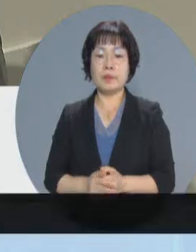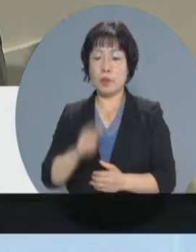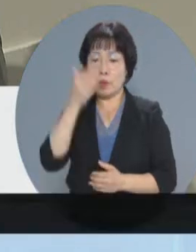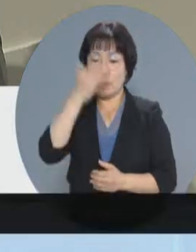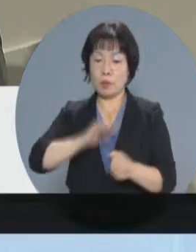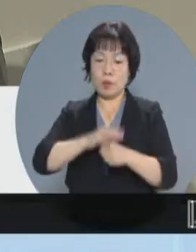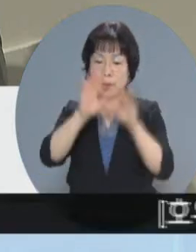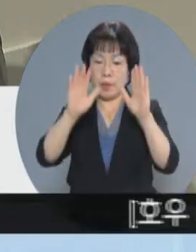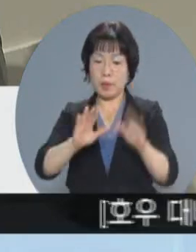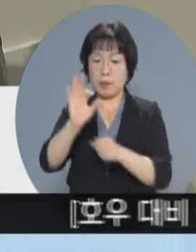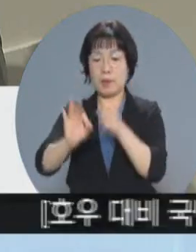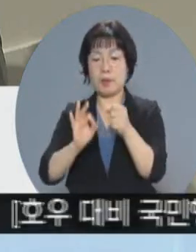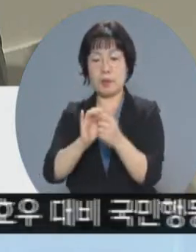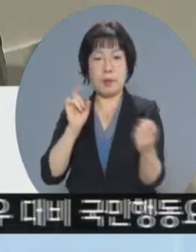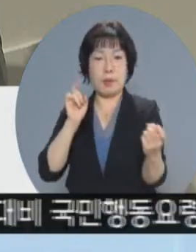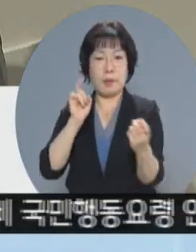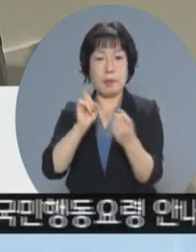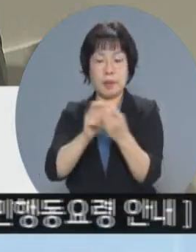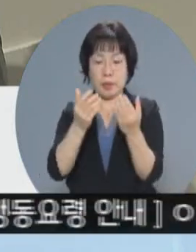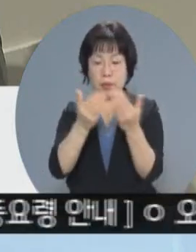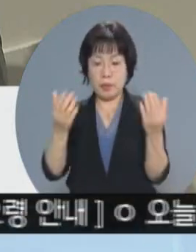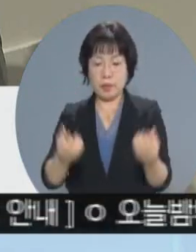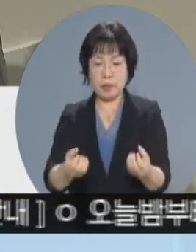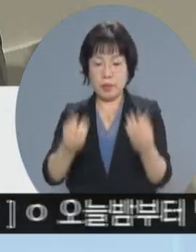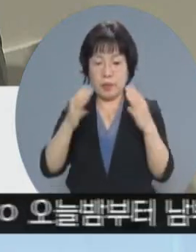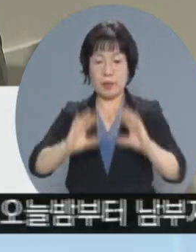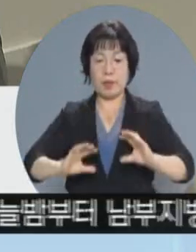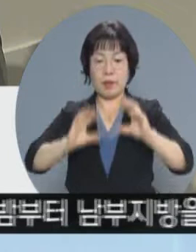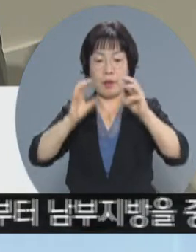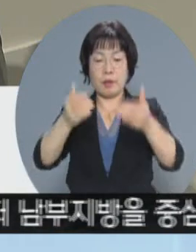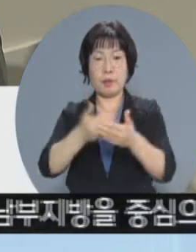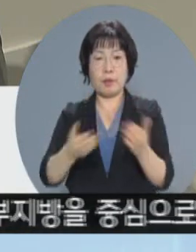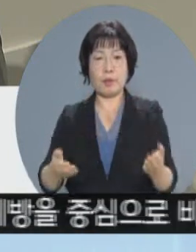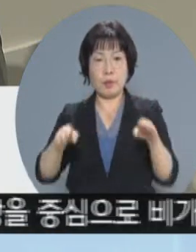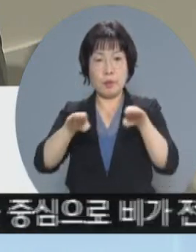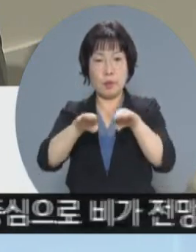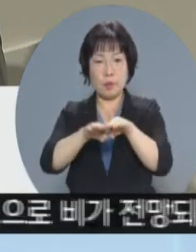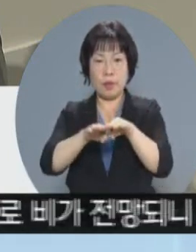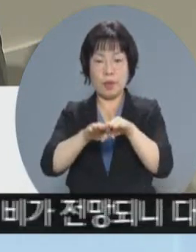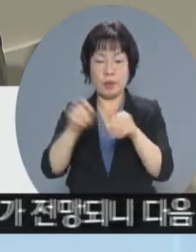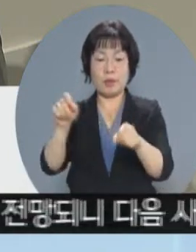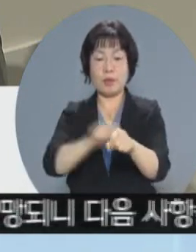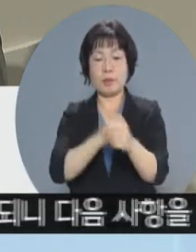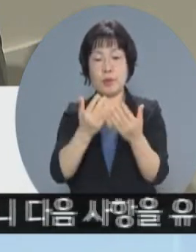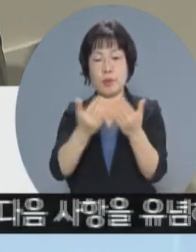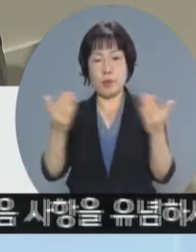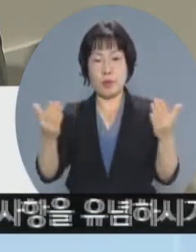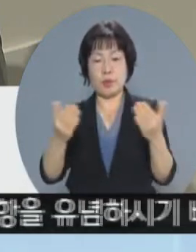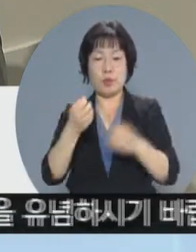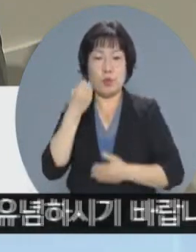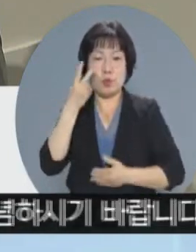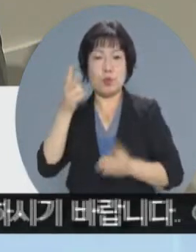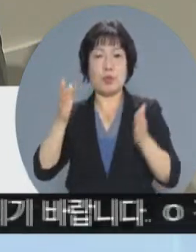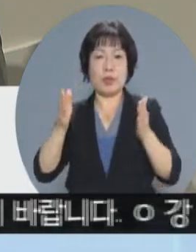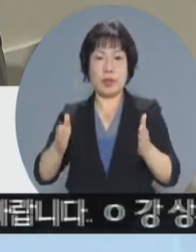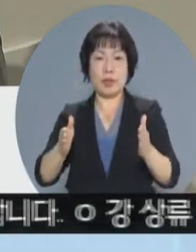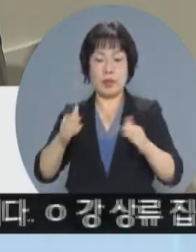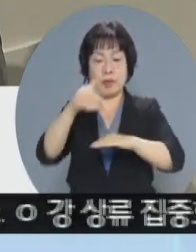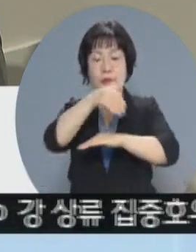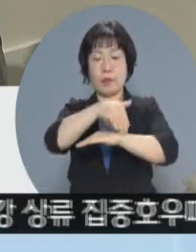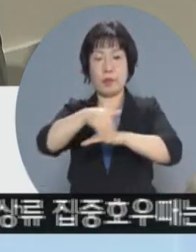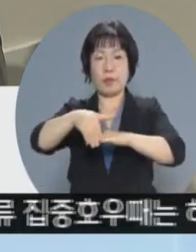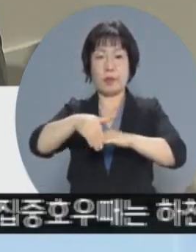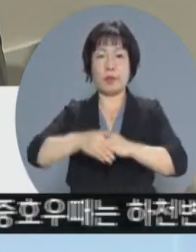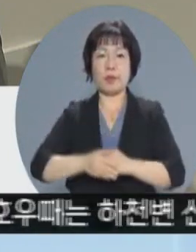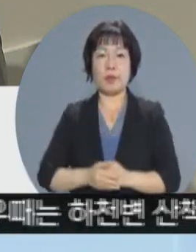여수 세계박람회 10주년을 기념하는 전시 행사로 국립현대미술관 나눔미술은행 특별전시회가 앞으로 두 달간의 일정으로